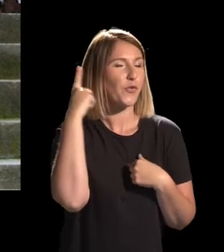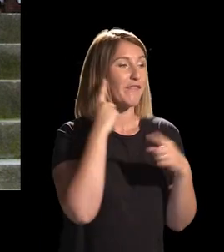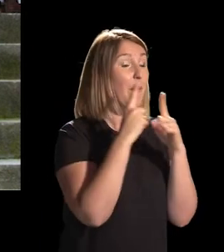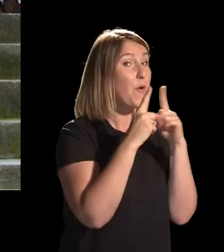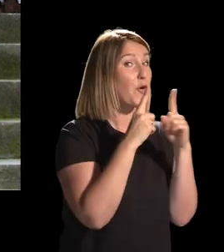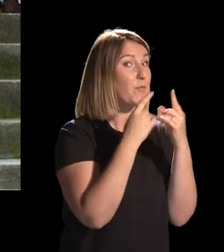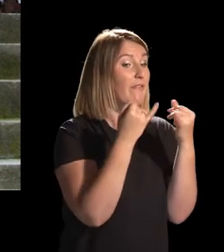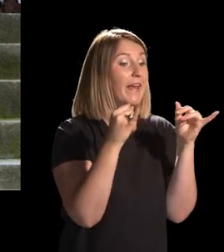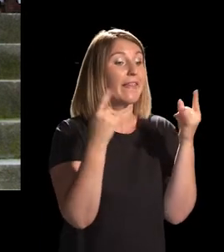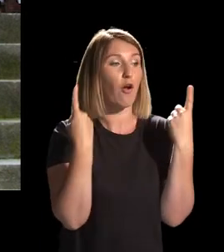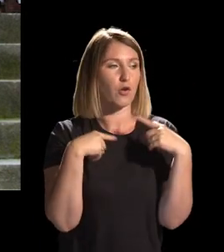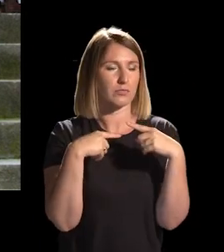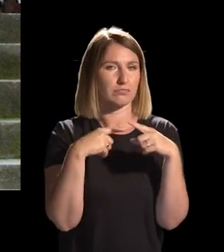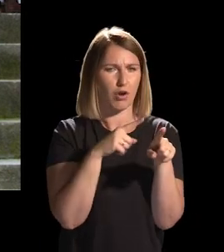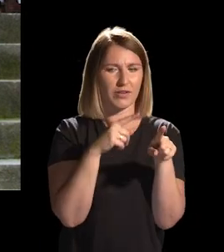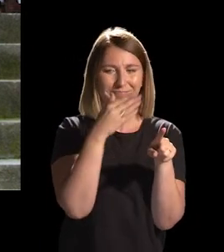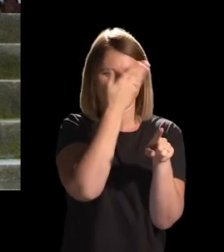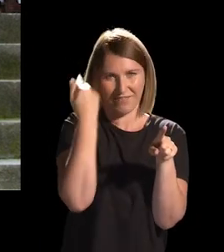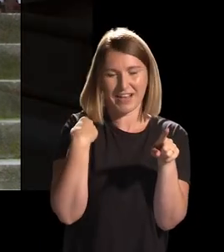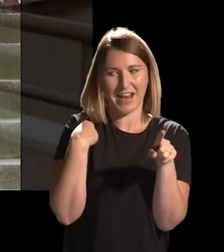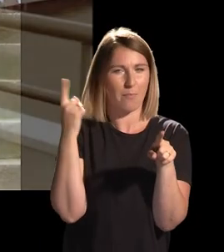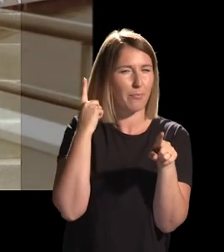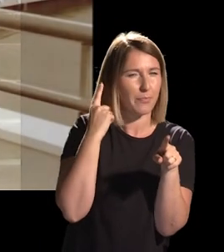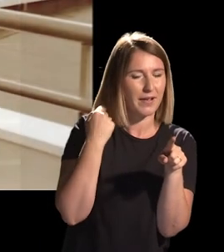tych, którzy nie wiedzieli, że ja stoję za nimi, tylko